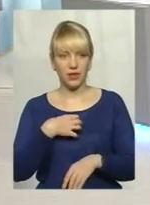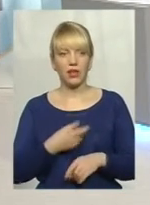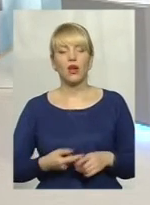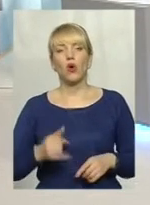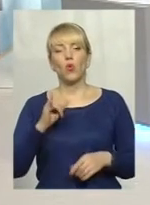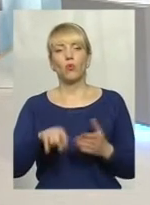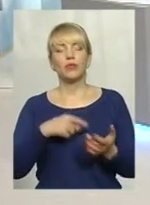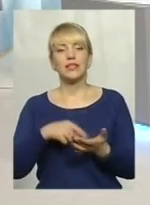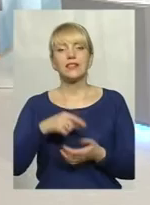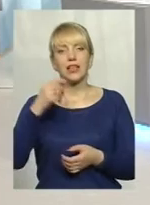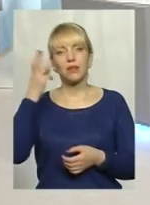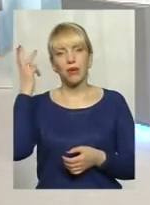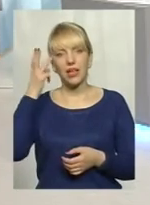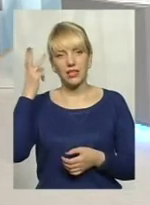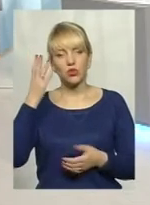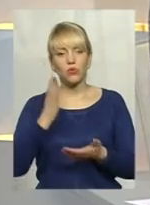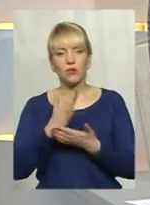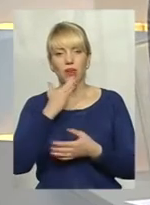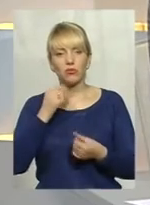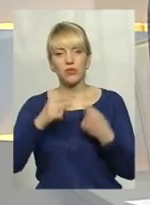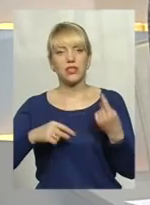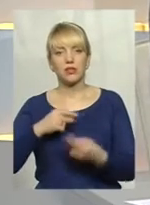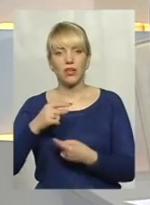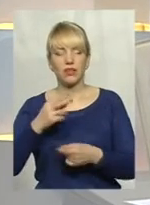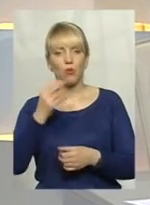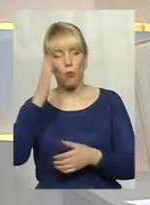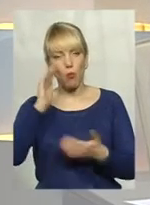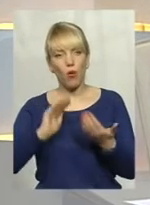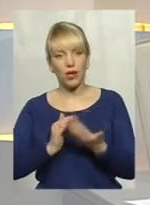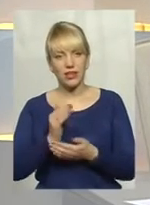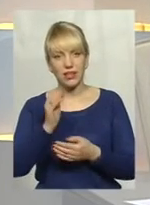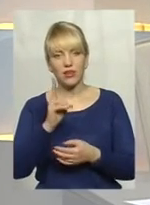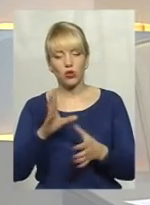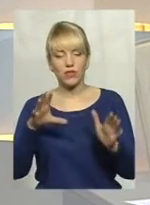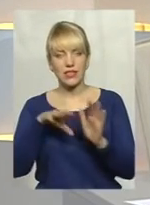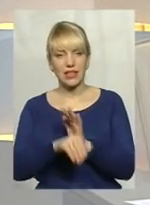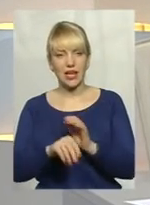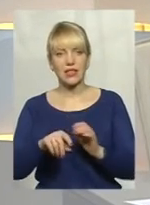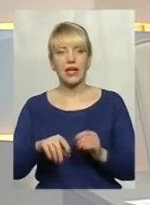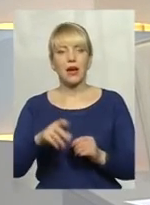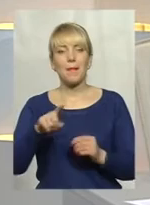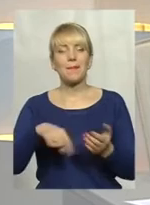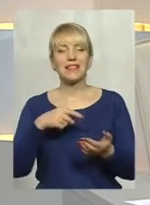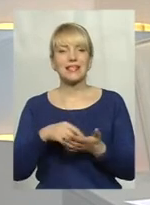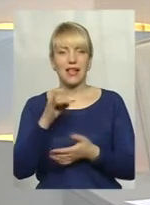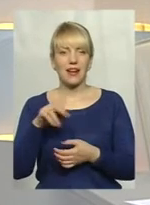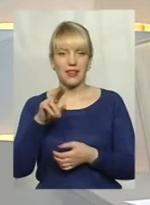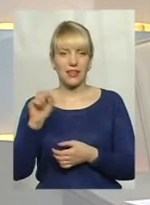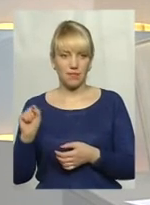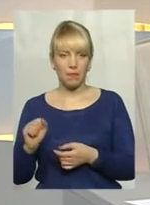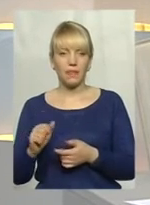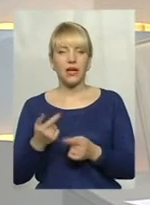місті Хмельницькому чимало бізнесменів-політиків є в складі міської ради. І